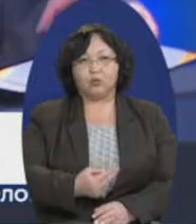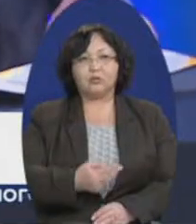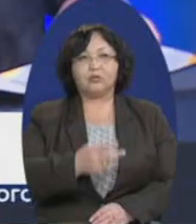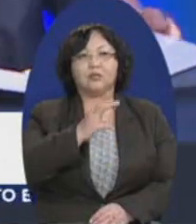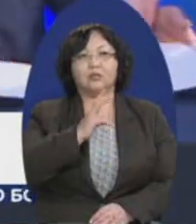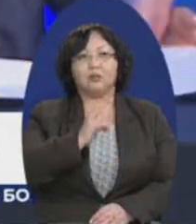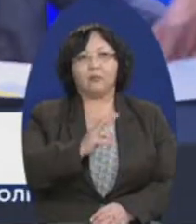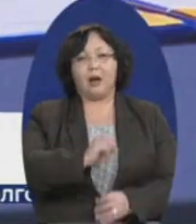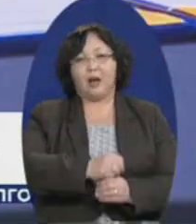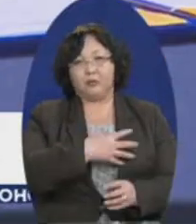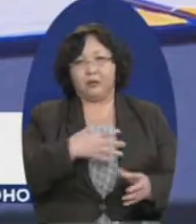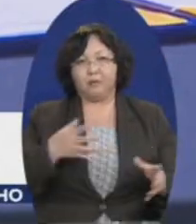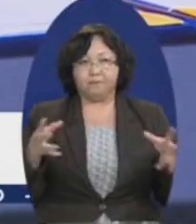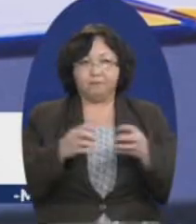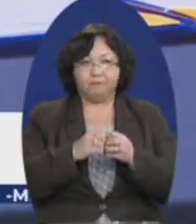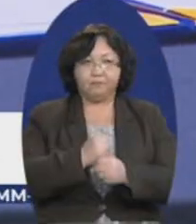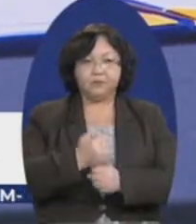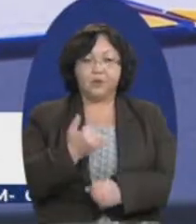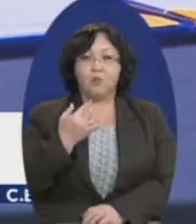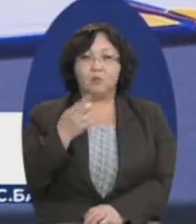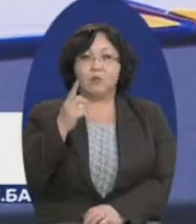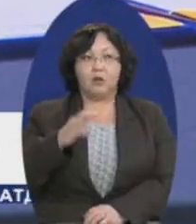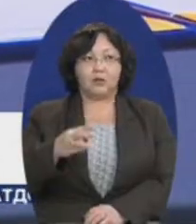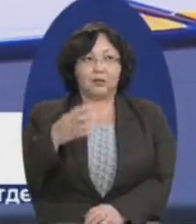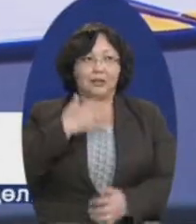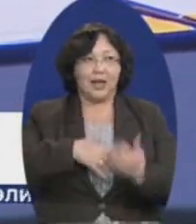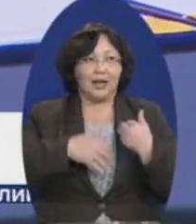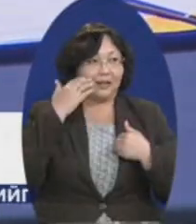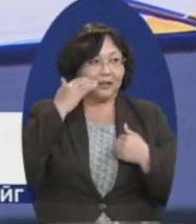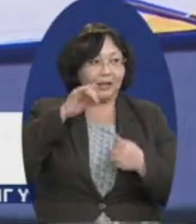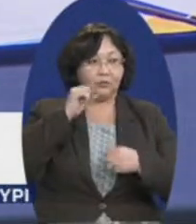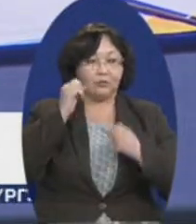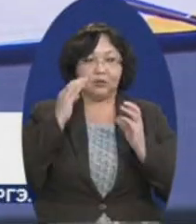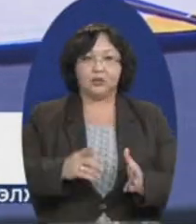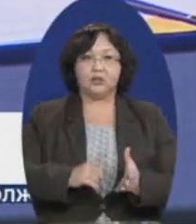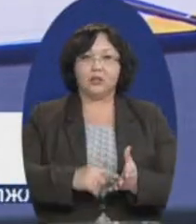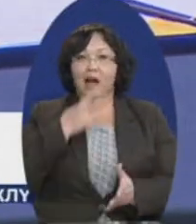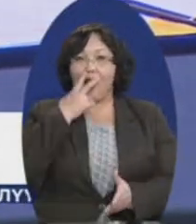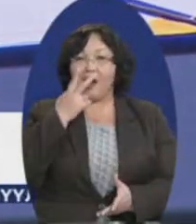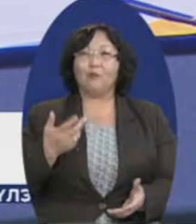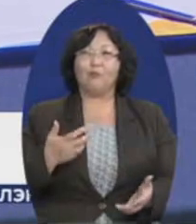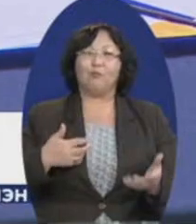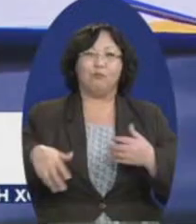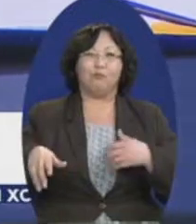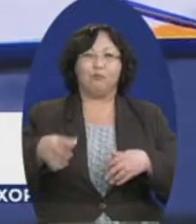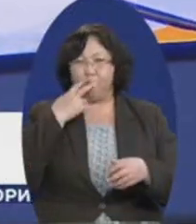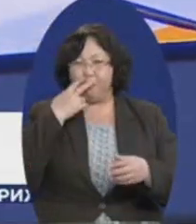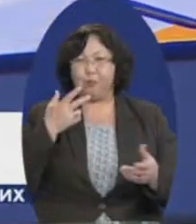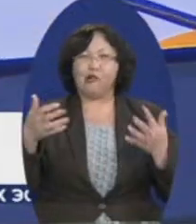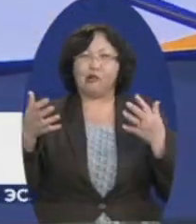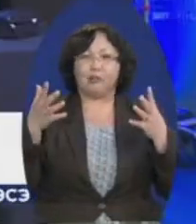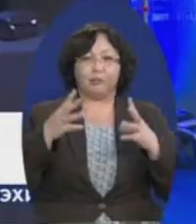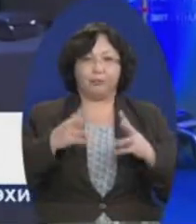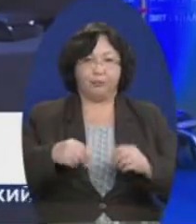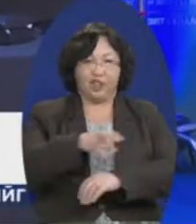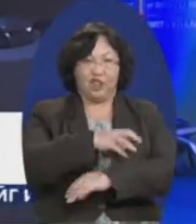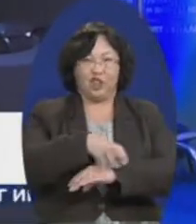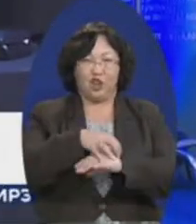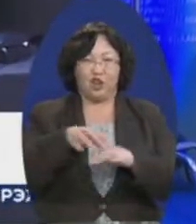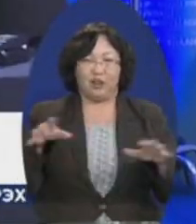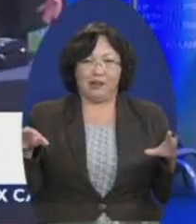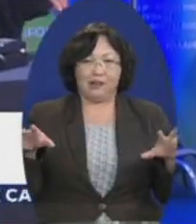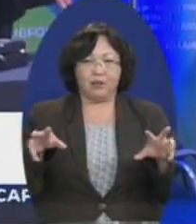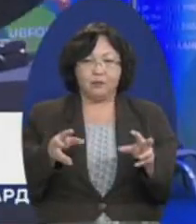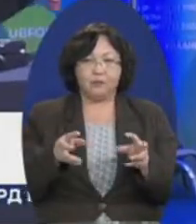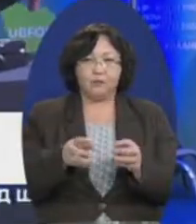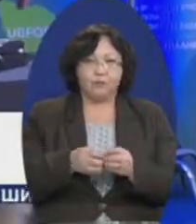байна. За ингэснээр нийслэл Улаанбаатар хотын тулгымцаа асуудал болох энэ агаарын бохирлыг бууруулахад гэр хорооллыг багасгаад дахин төлөлтийг нэмэгдүүлэх тал дээр хоёр